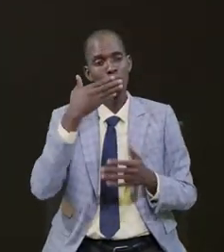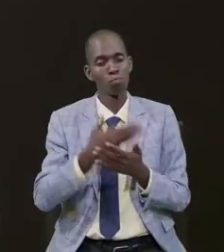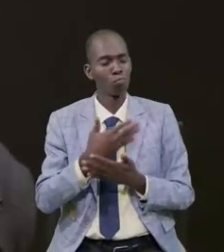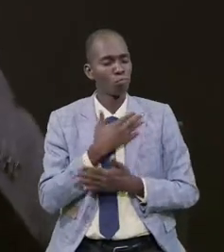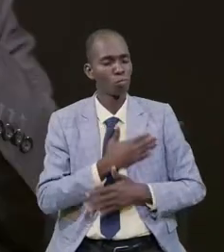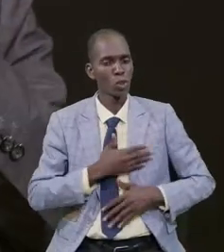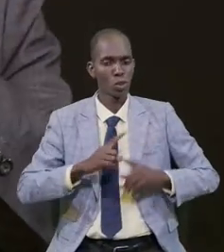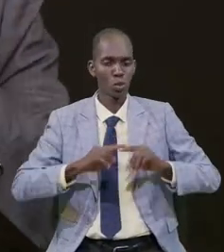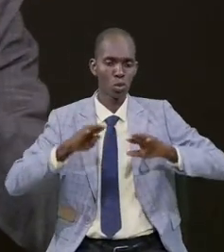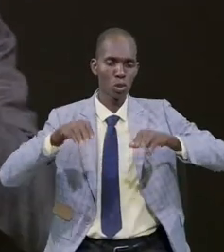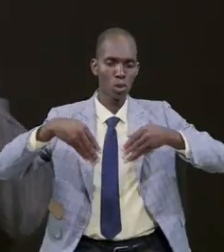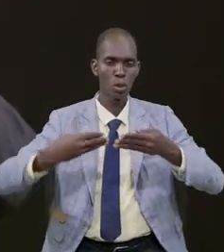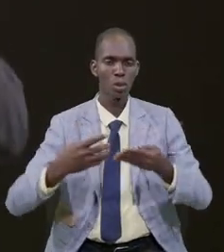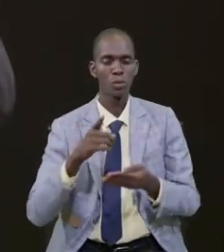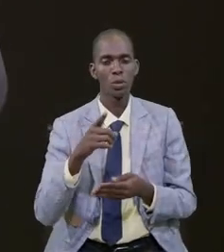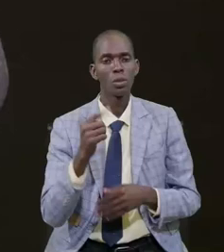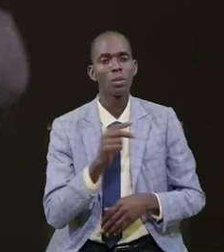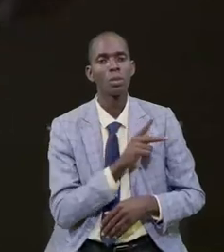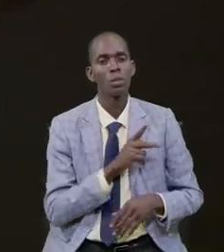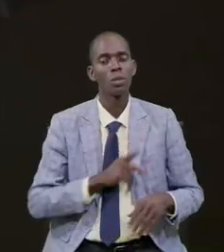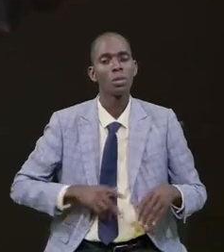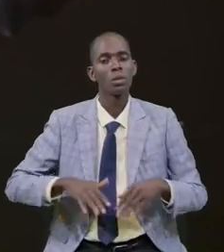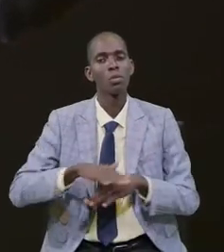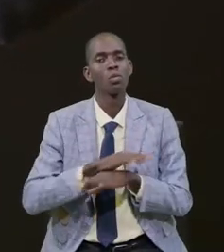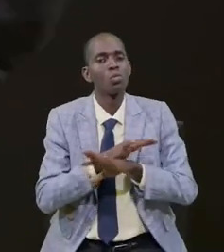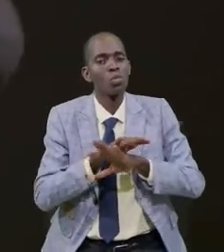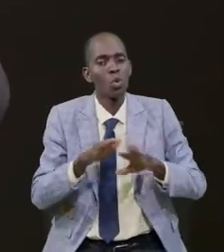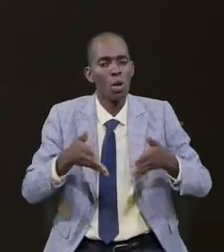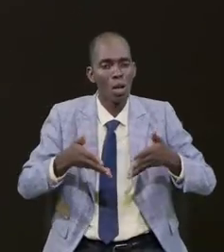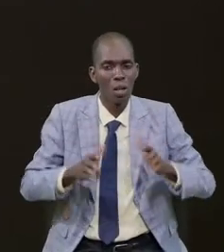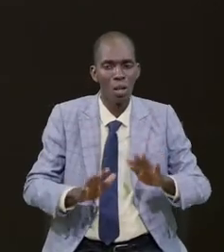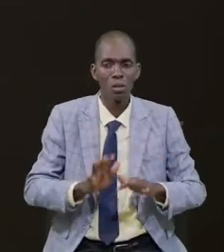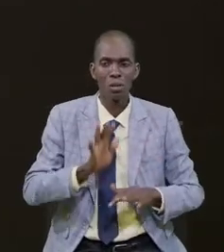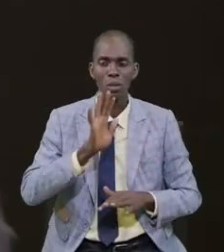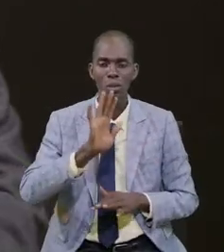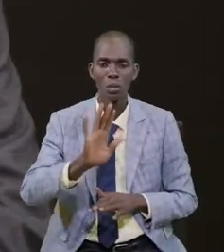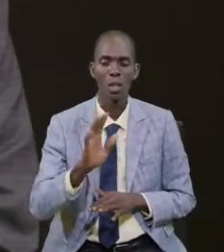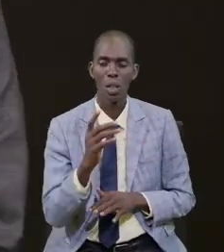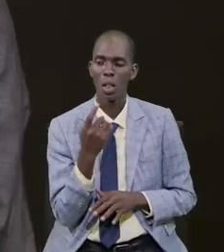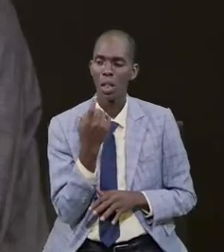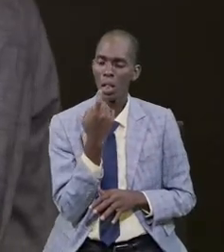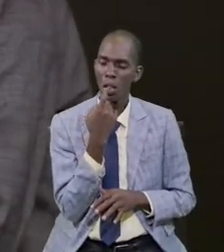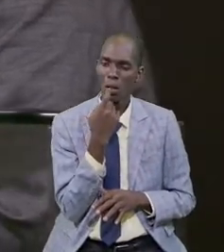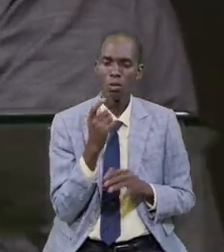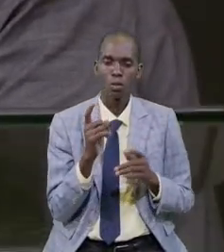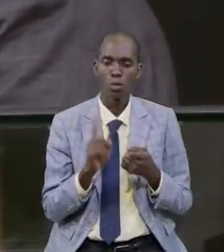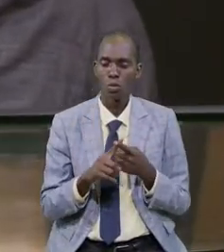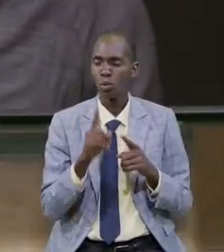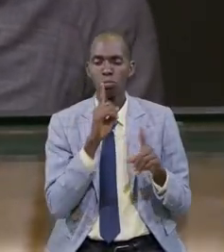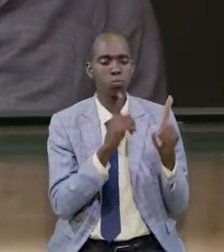trouvé bon de vous donner le royaume, ne permettez pas votre langue de fuir, ne permettez pas votre